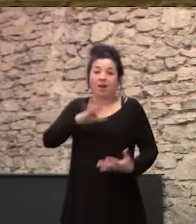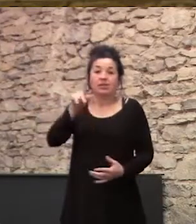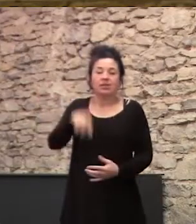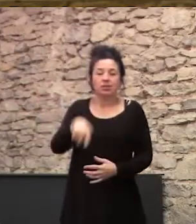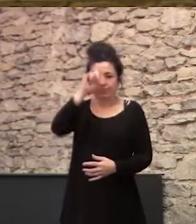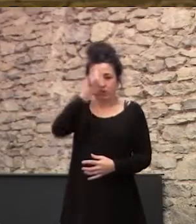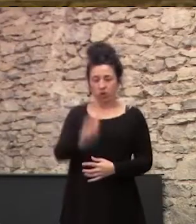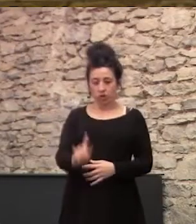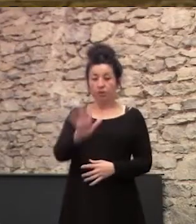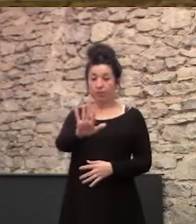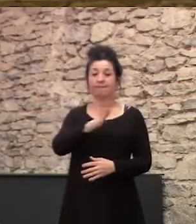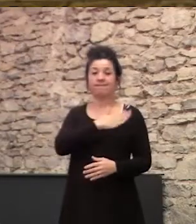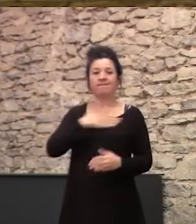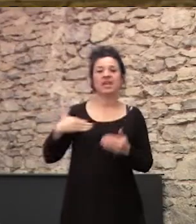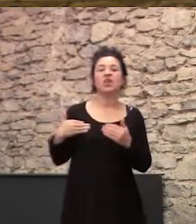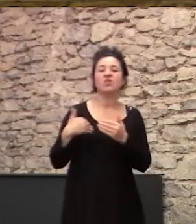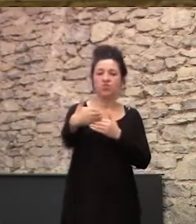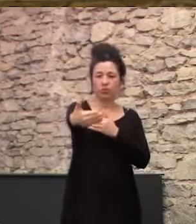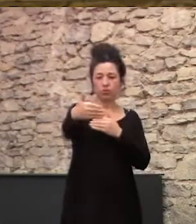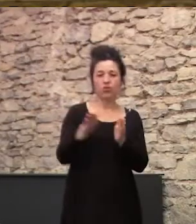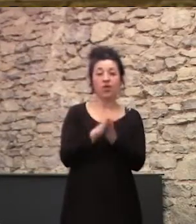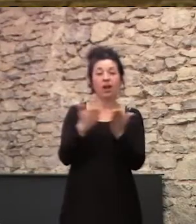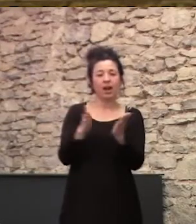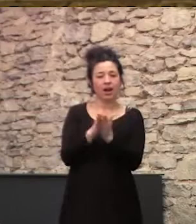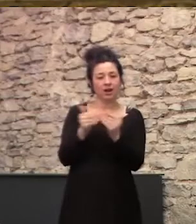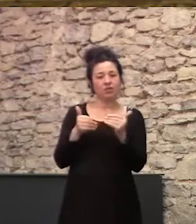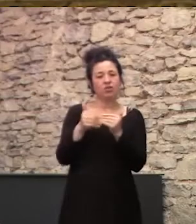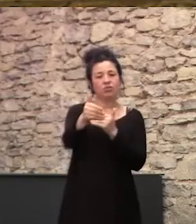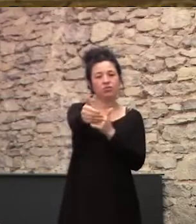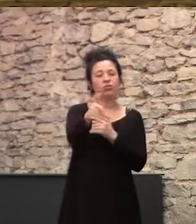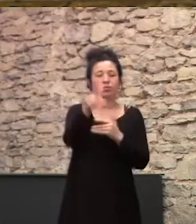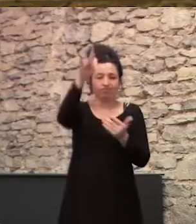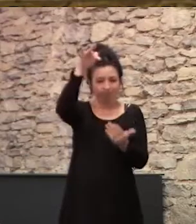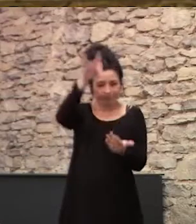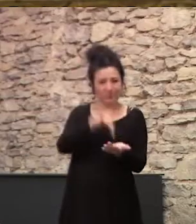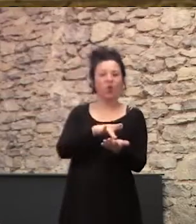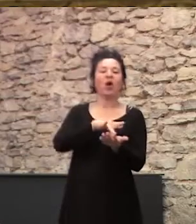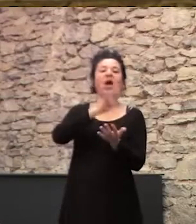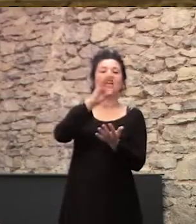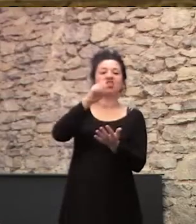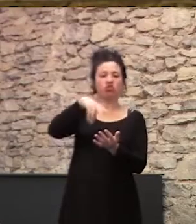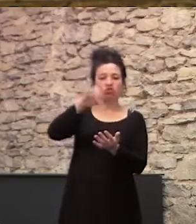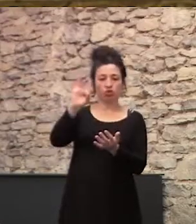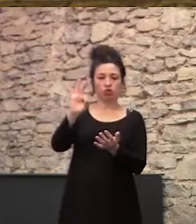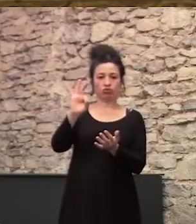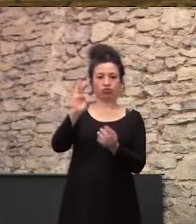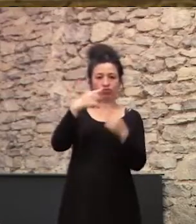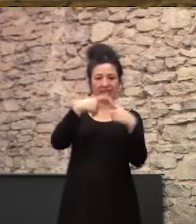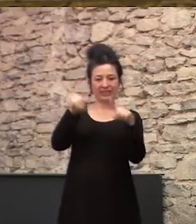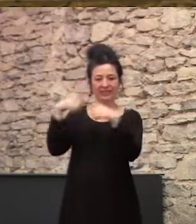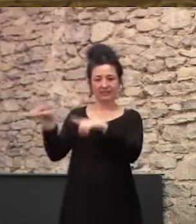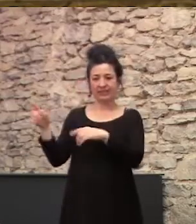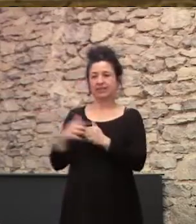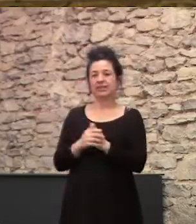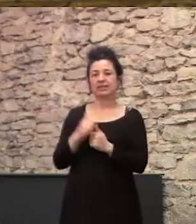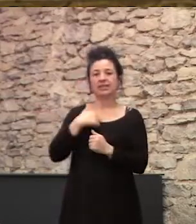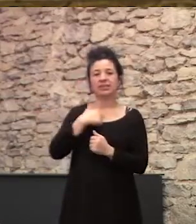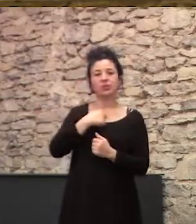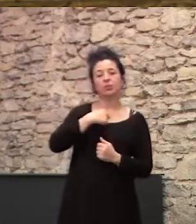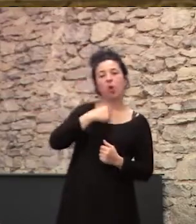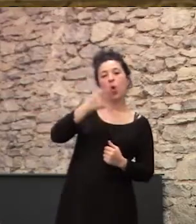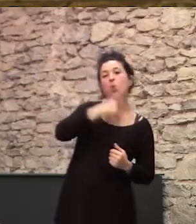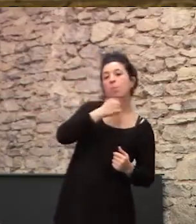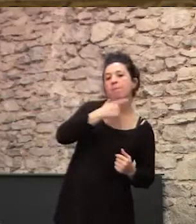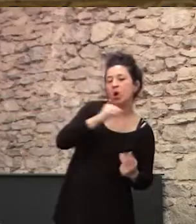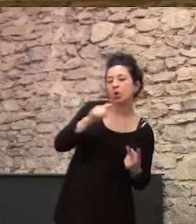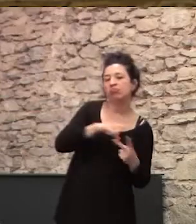zango litzateke nire helburuetako bat. Eta gero tonua baldin bada gehiago, batzuetan humorea,